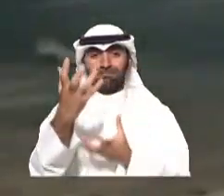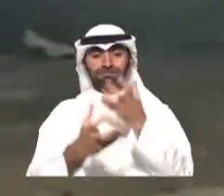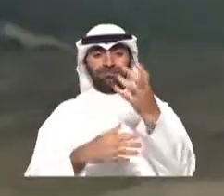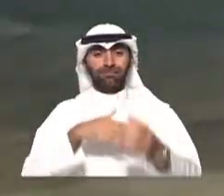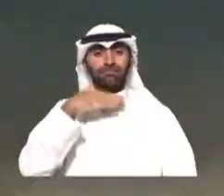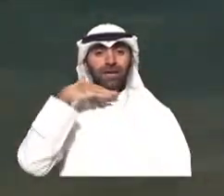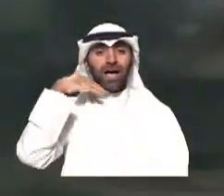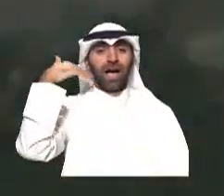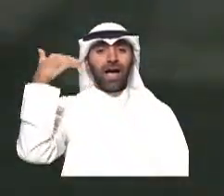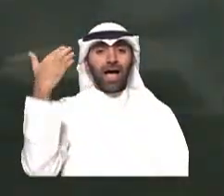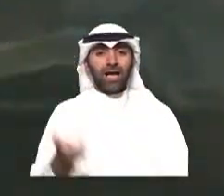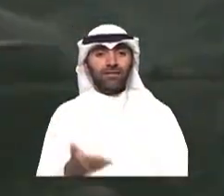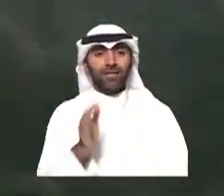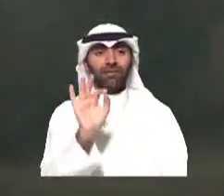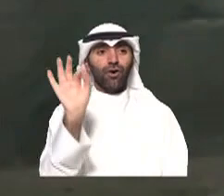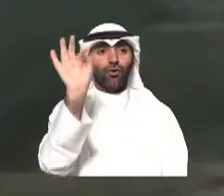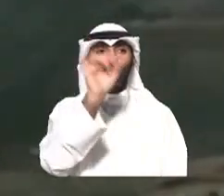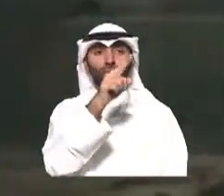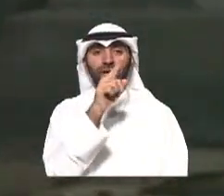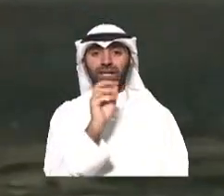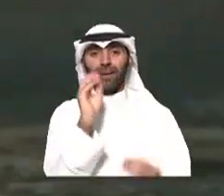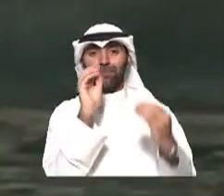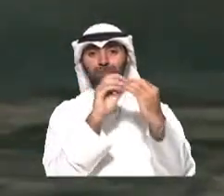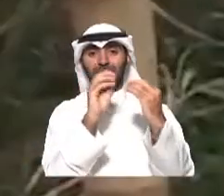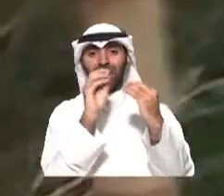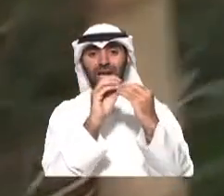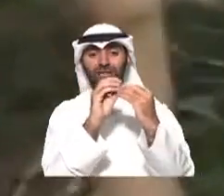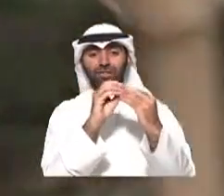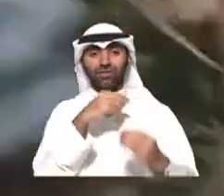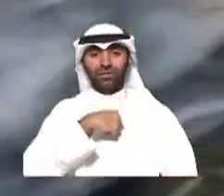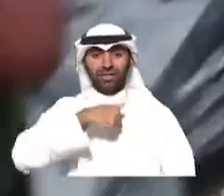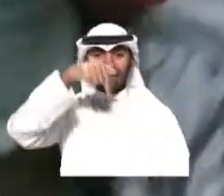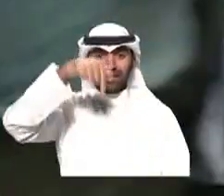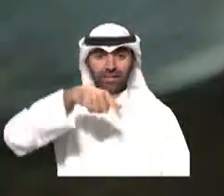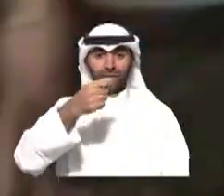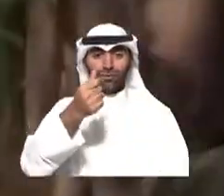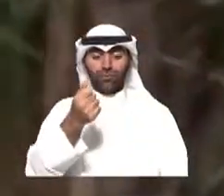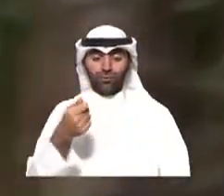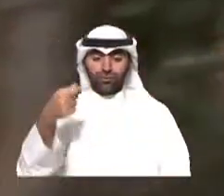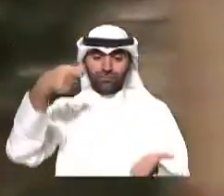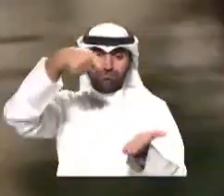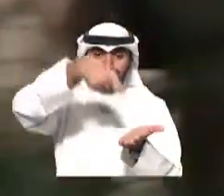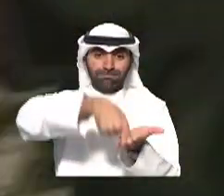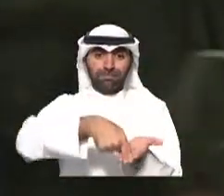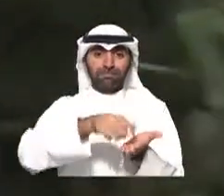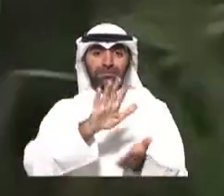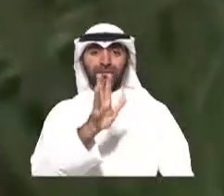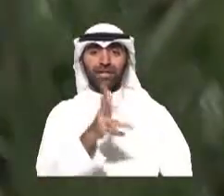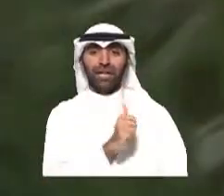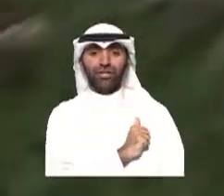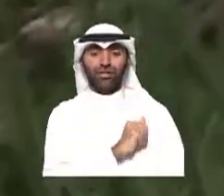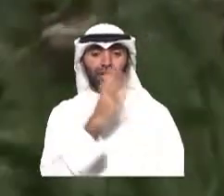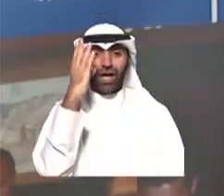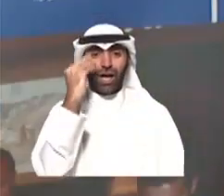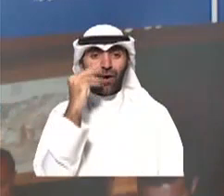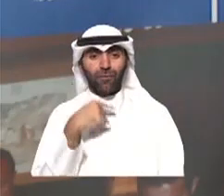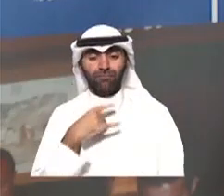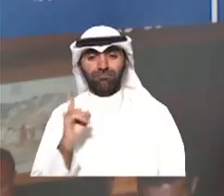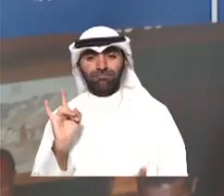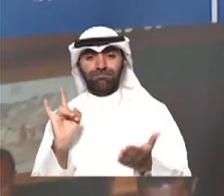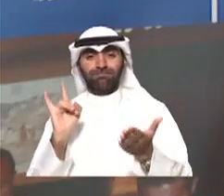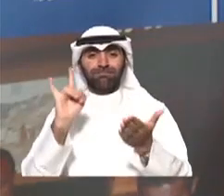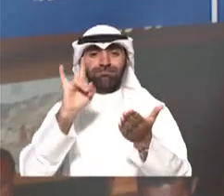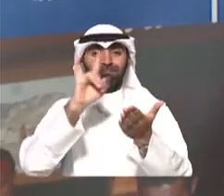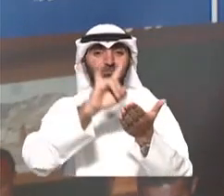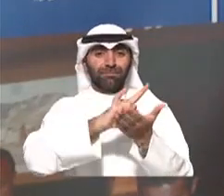أضفنا هذه المبالغ على الـ5 مراحل وقدرنا في كل مرحلة 100,000 دينار. الحمد لله